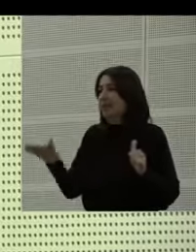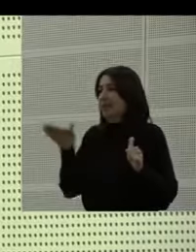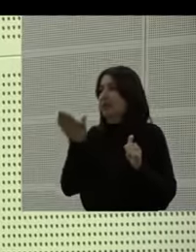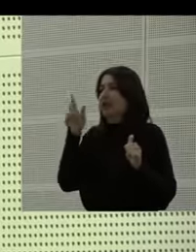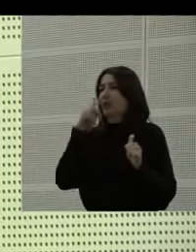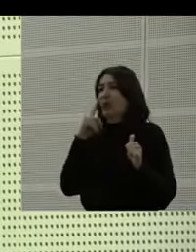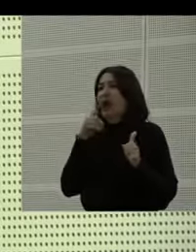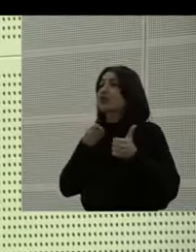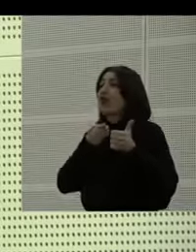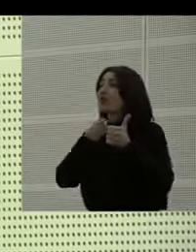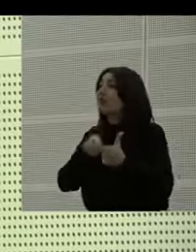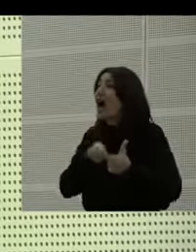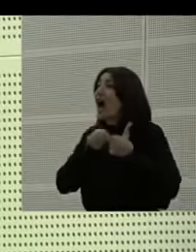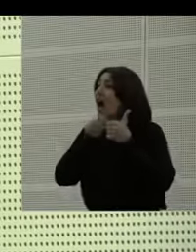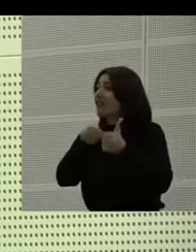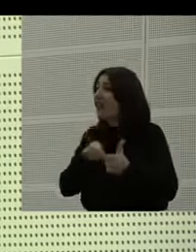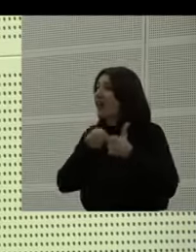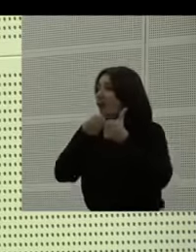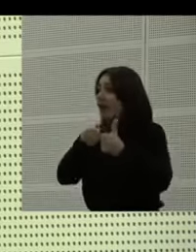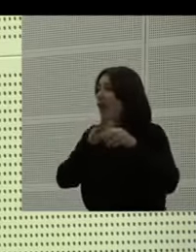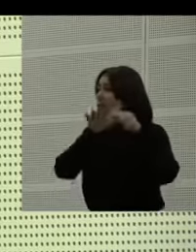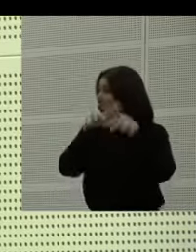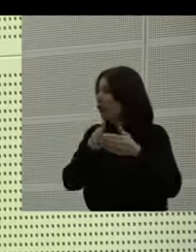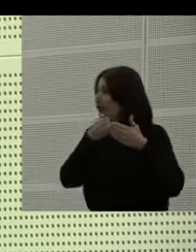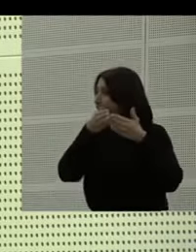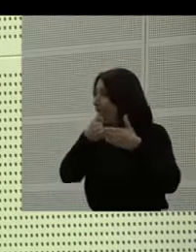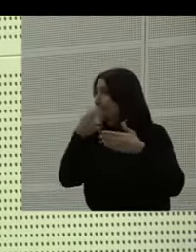su una nave in balia delle onde